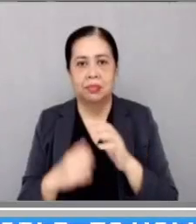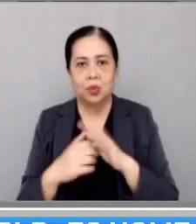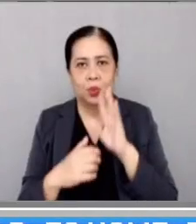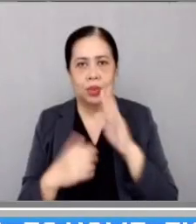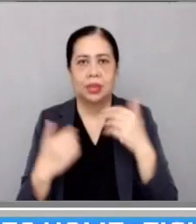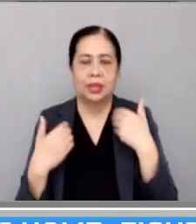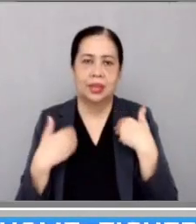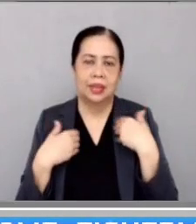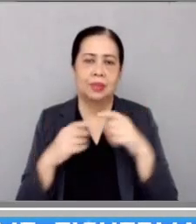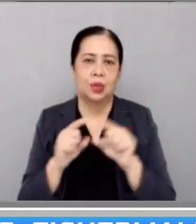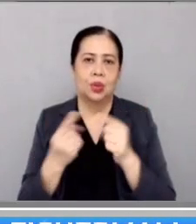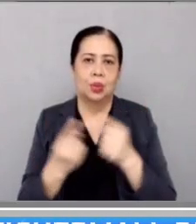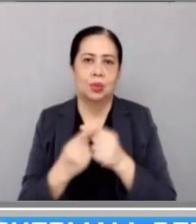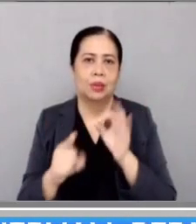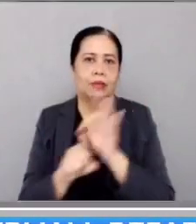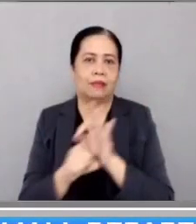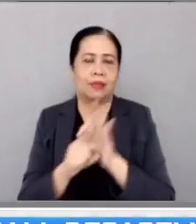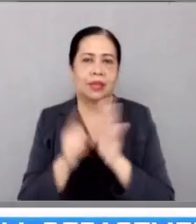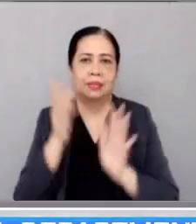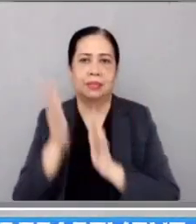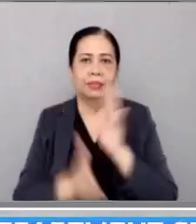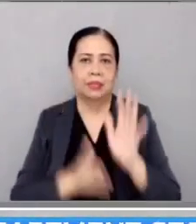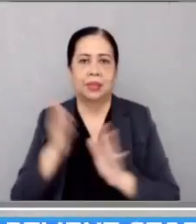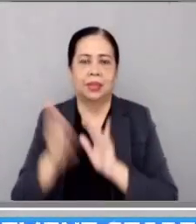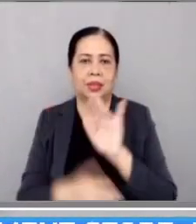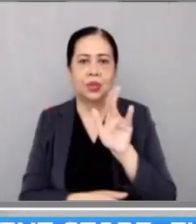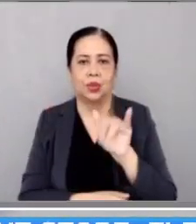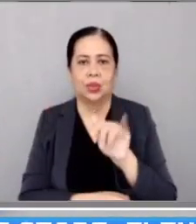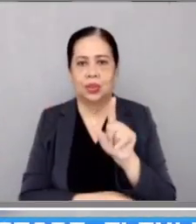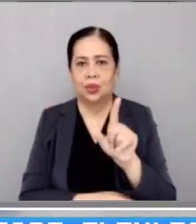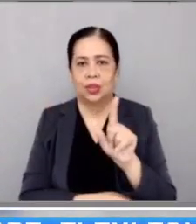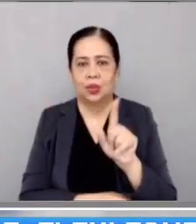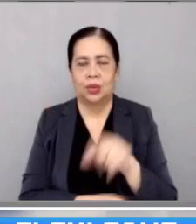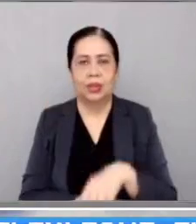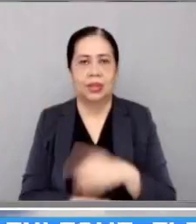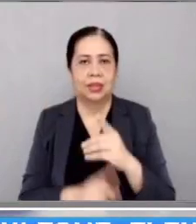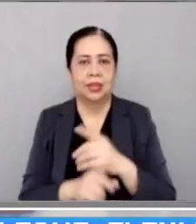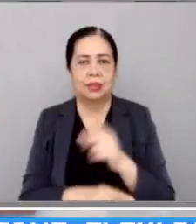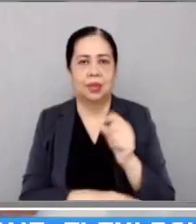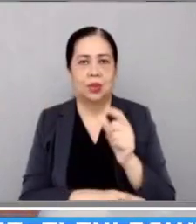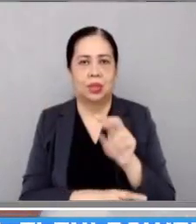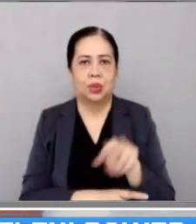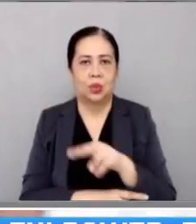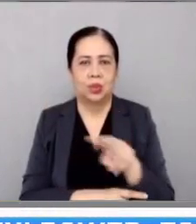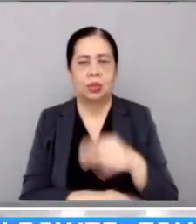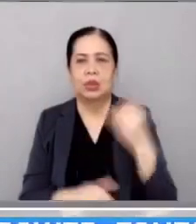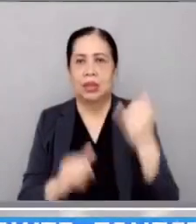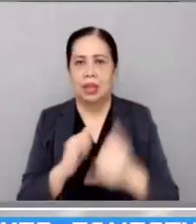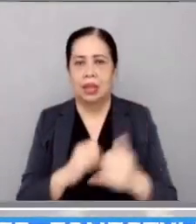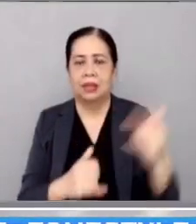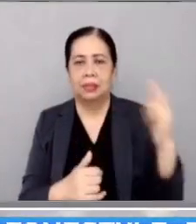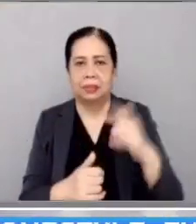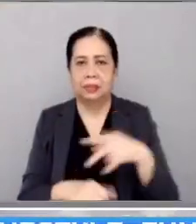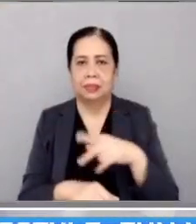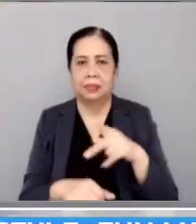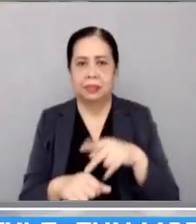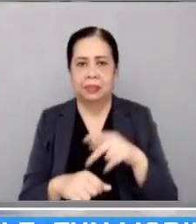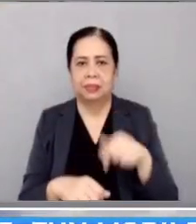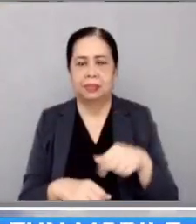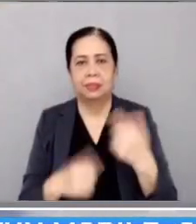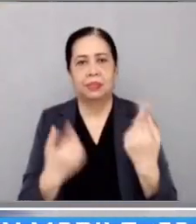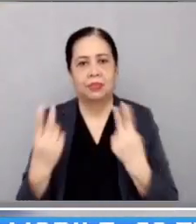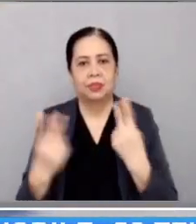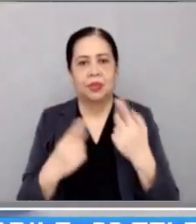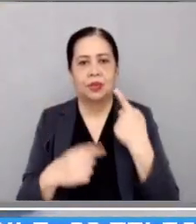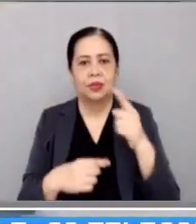ng fan party sa July 21. December 2022, nang huling bumisita sa bansa ang grupo para sa kanilang